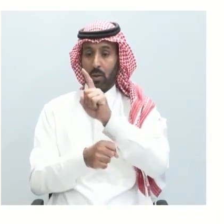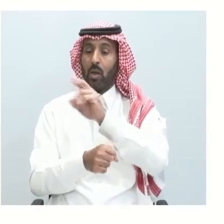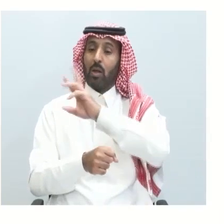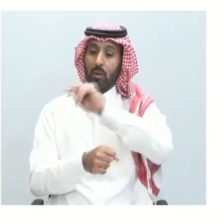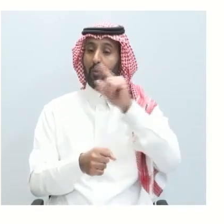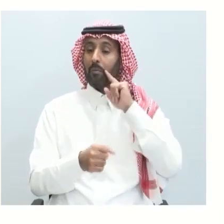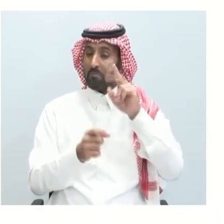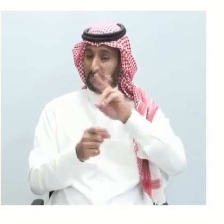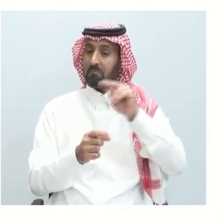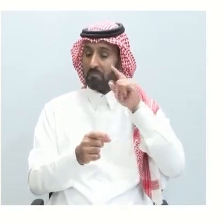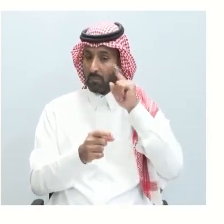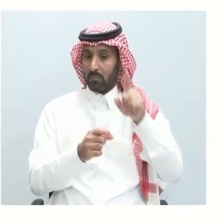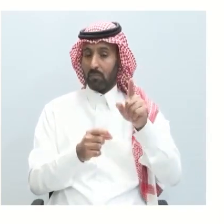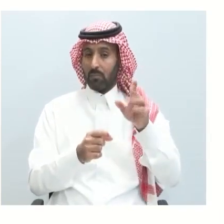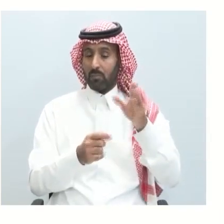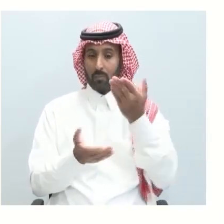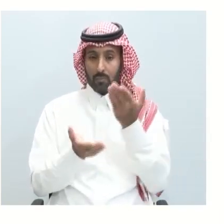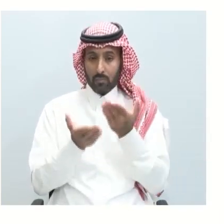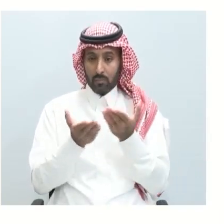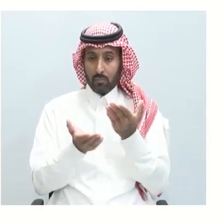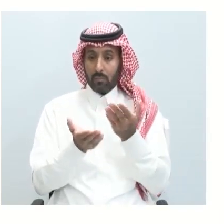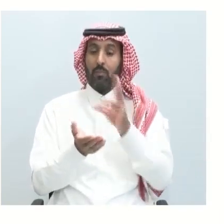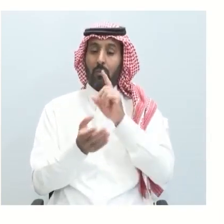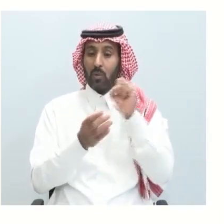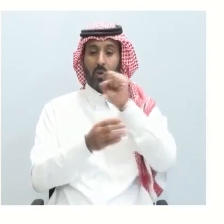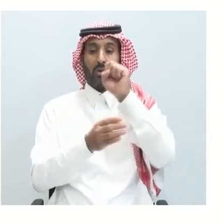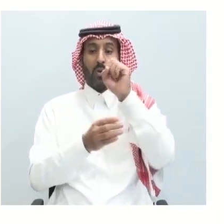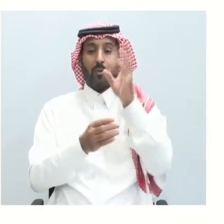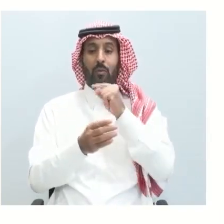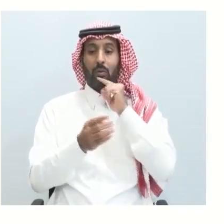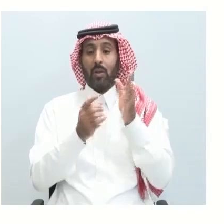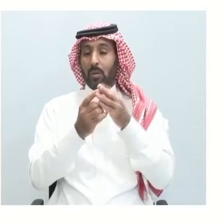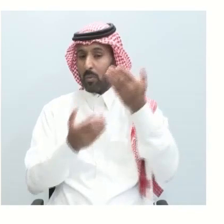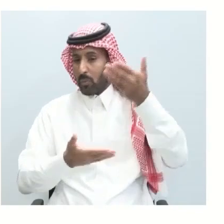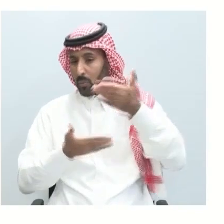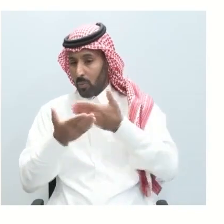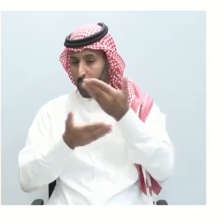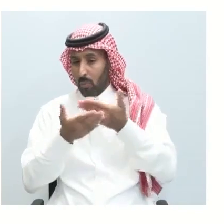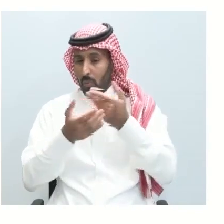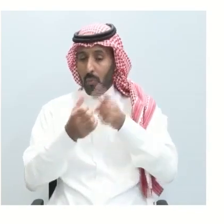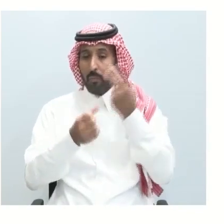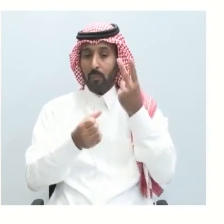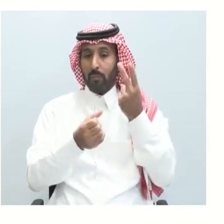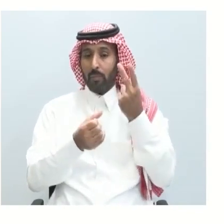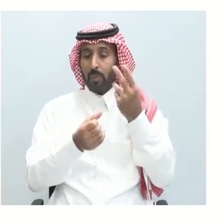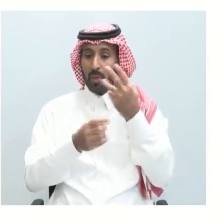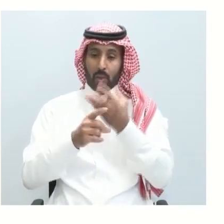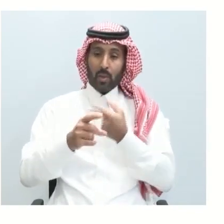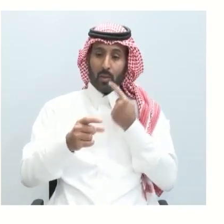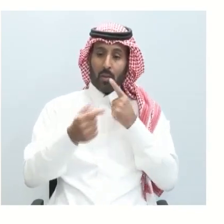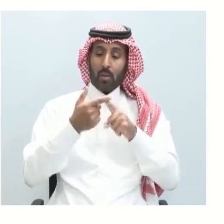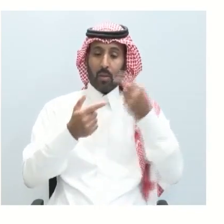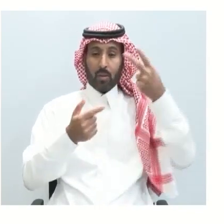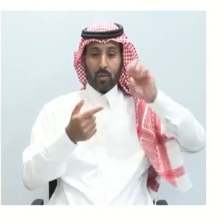كلهم نعم في حاله غازيه كلهم هل يوجد معاملات نعم في المتفاعلات يوجد المعامل اثنين في النواتج عند